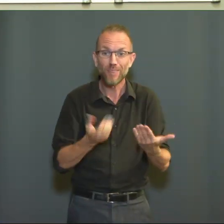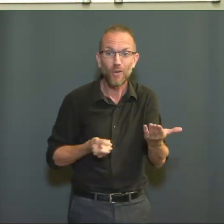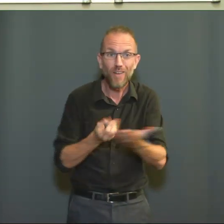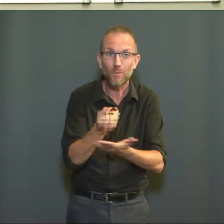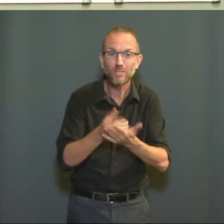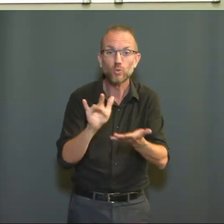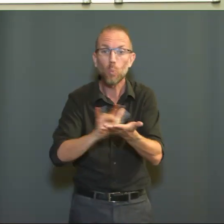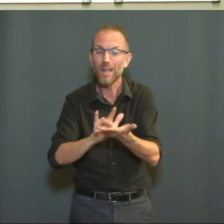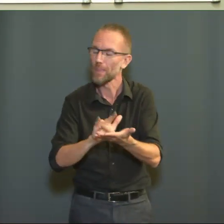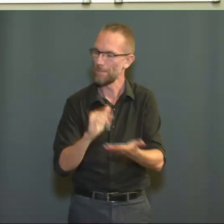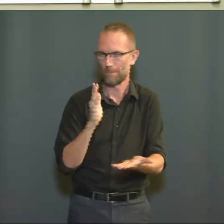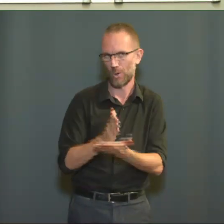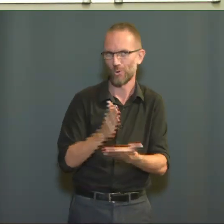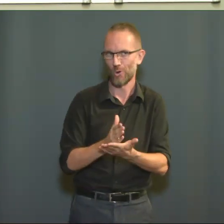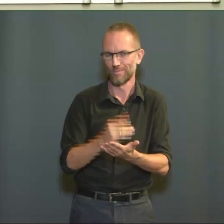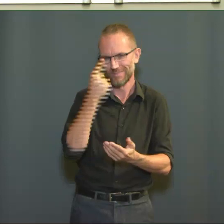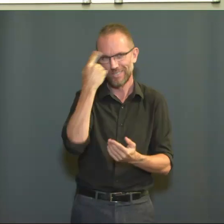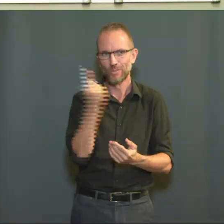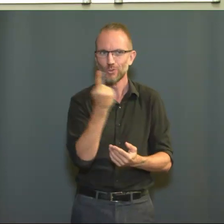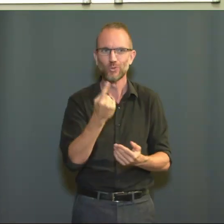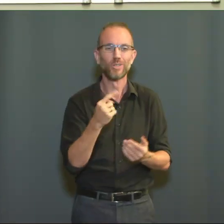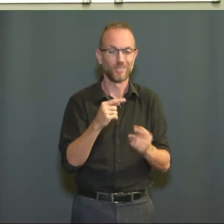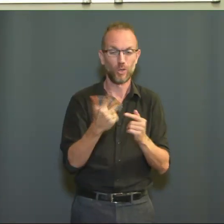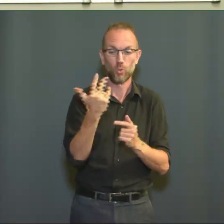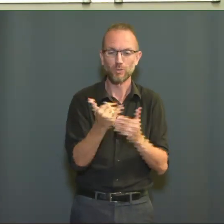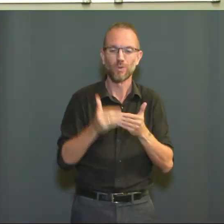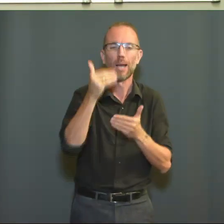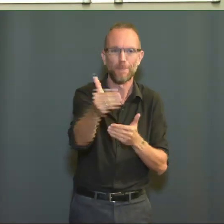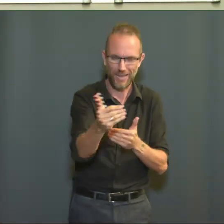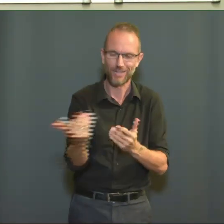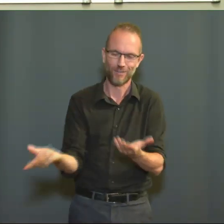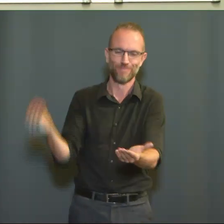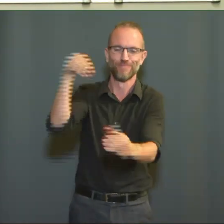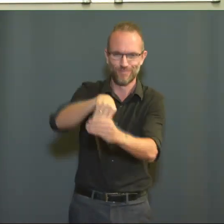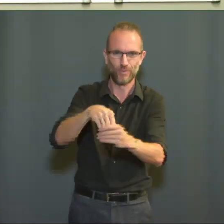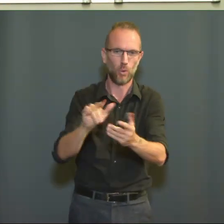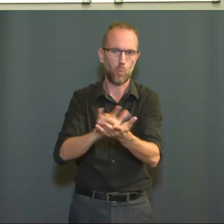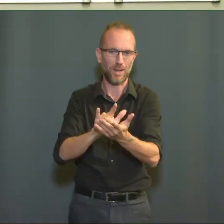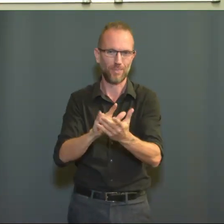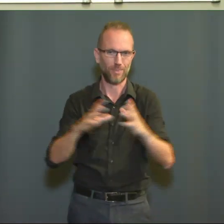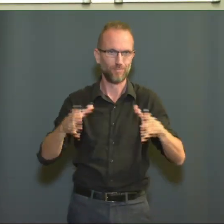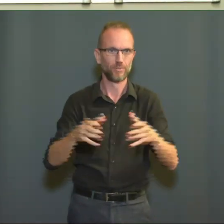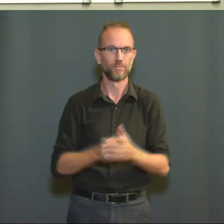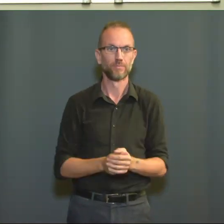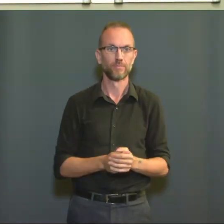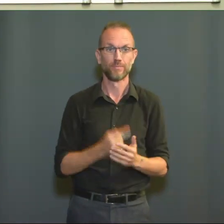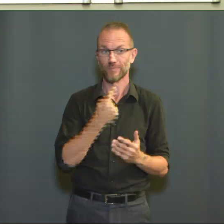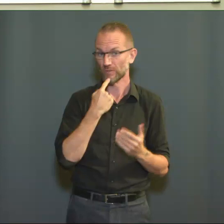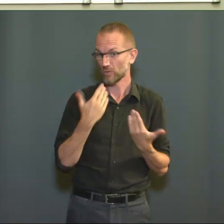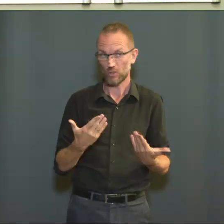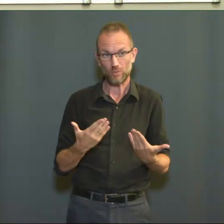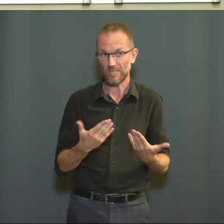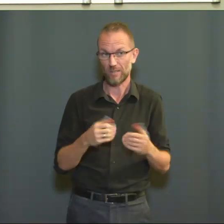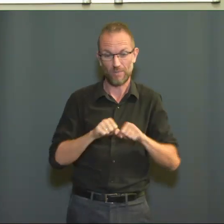repris qu'après 3 jours. Ceci nous montre malheureusement, et je dirais à peu près comme toujours dans le cas d'une épidémie de ce